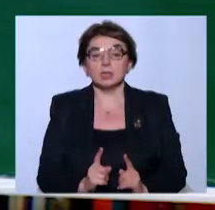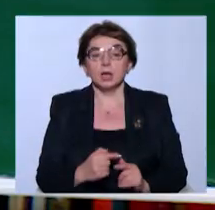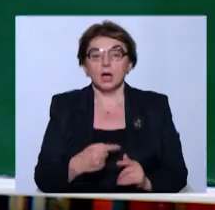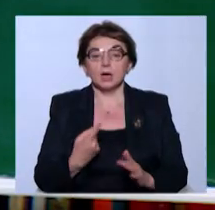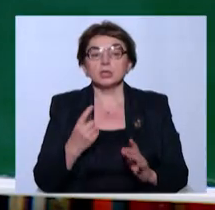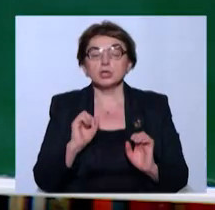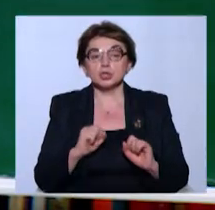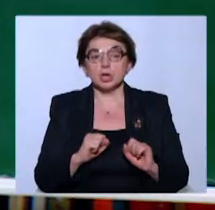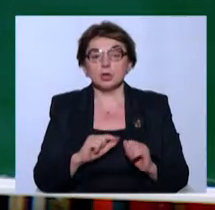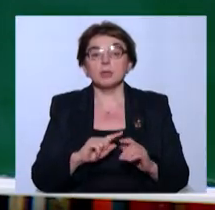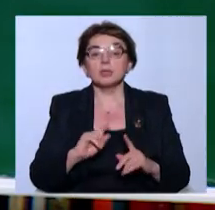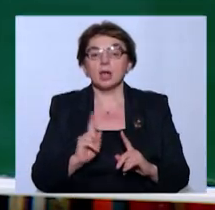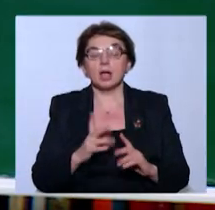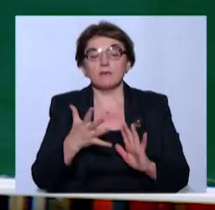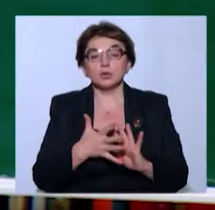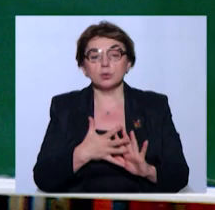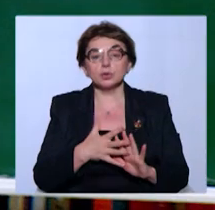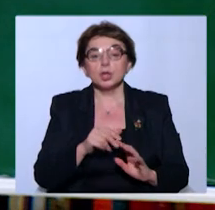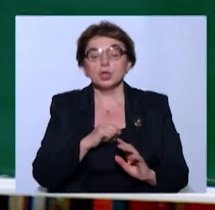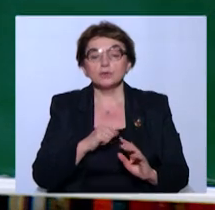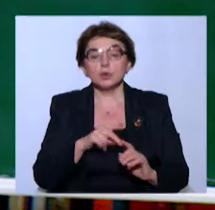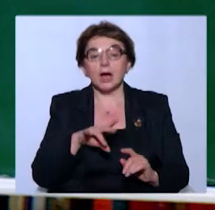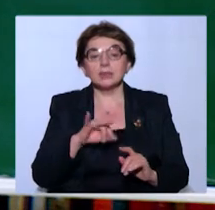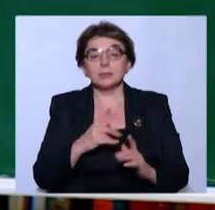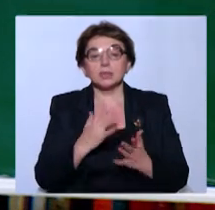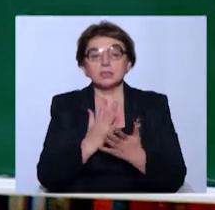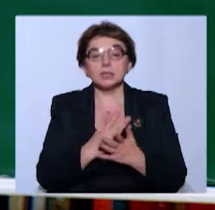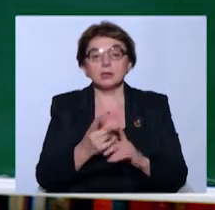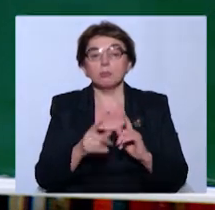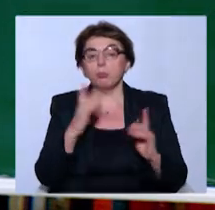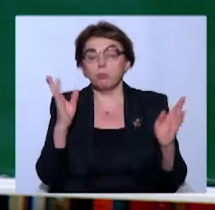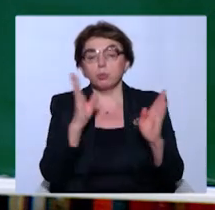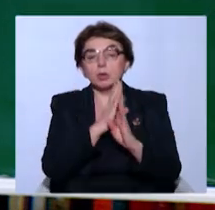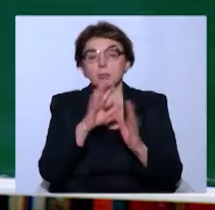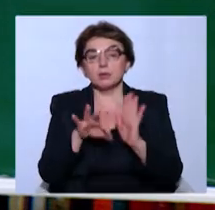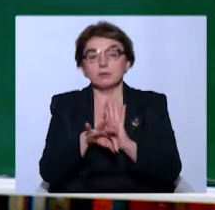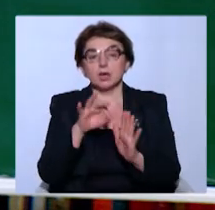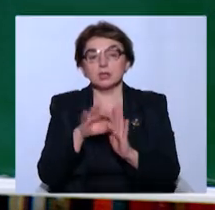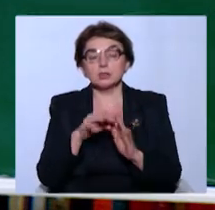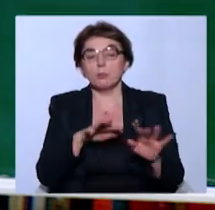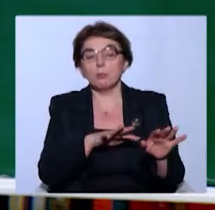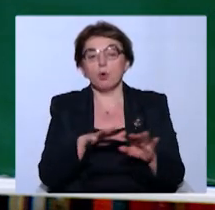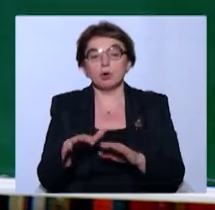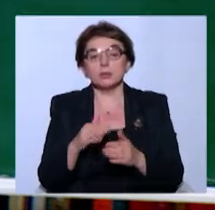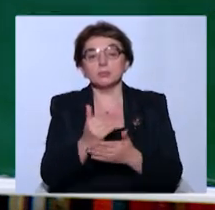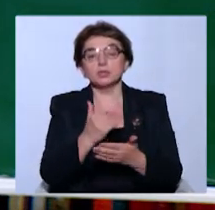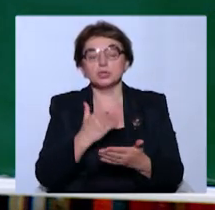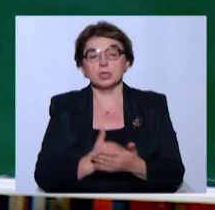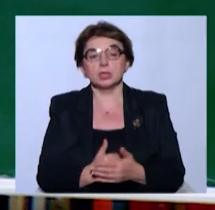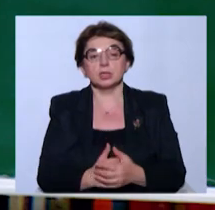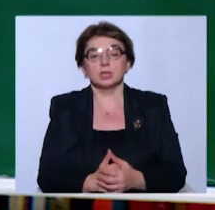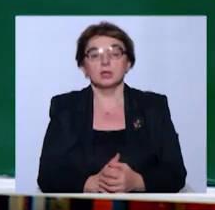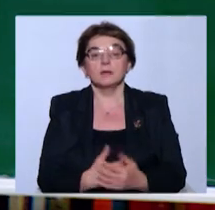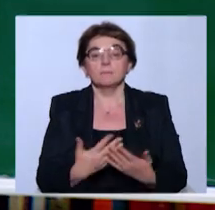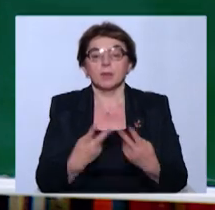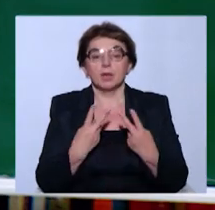აქედან შეიძლება დავასკვნოთ, რომ ადაპტაცია არის ბუნებრივი გადარჩევის მოქმედების შედეგი.